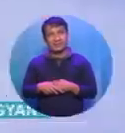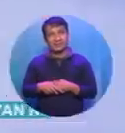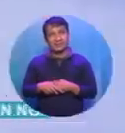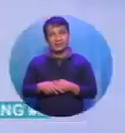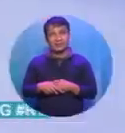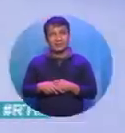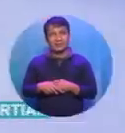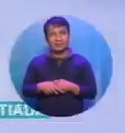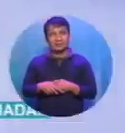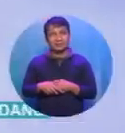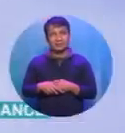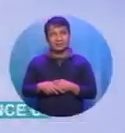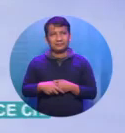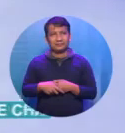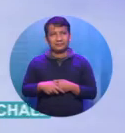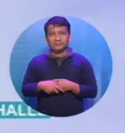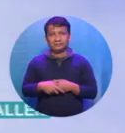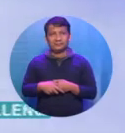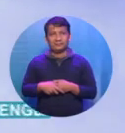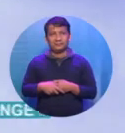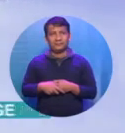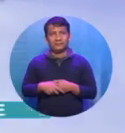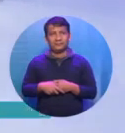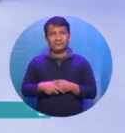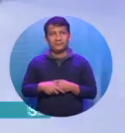in-house. Okay. Direk, ready.